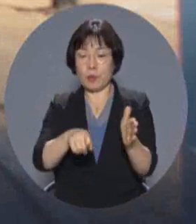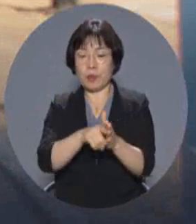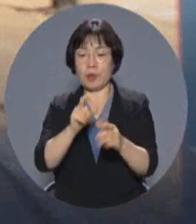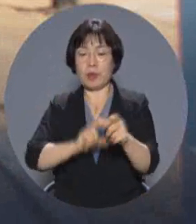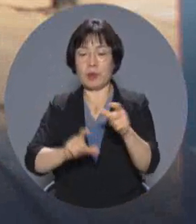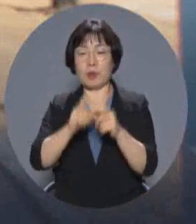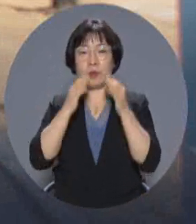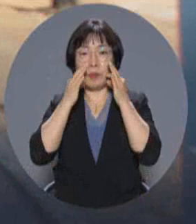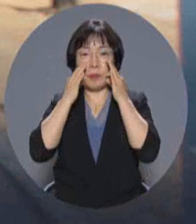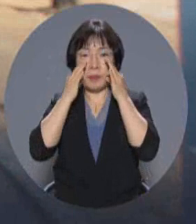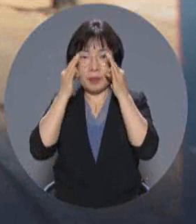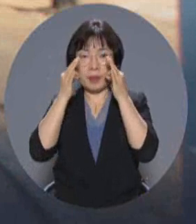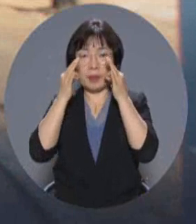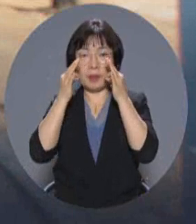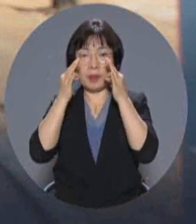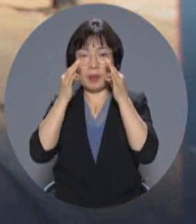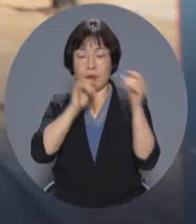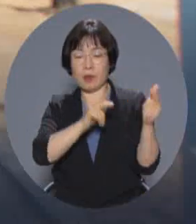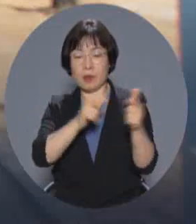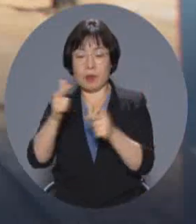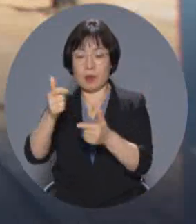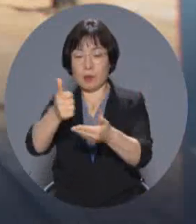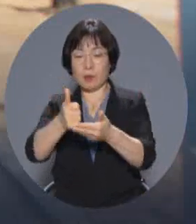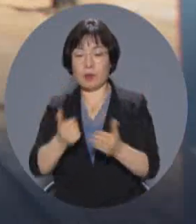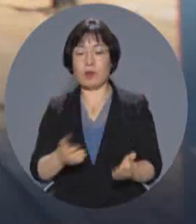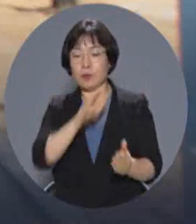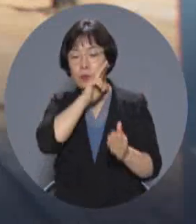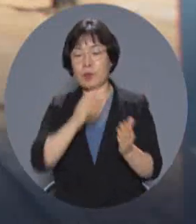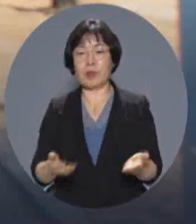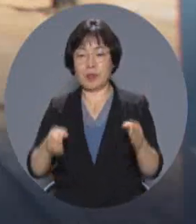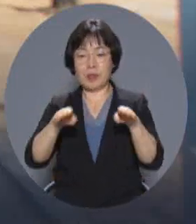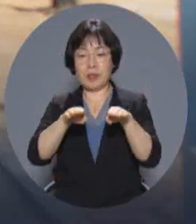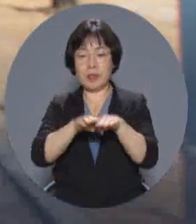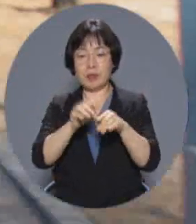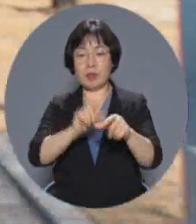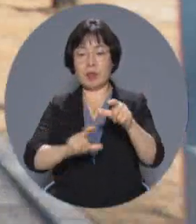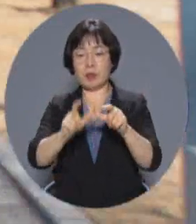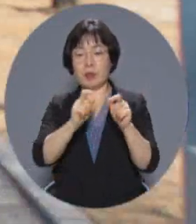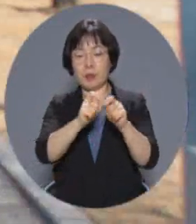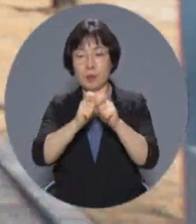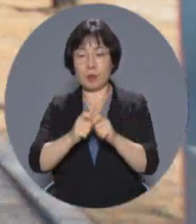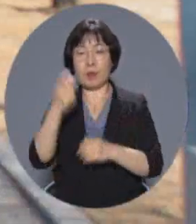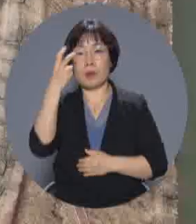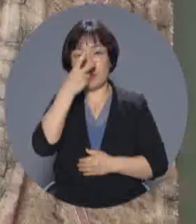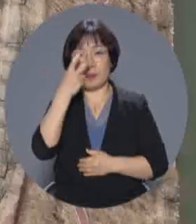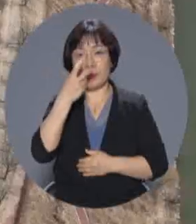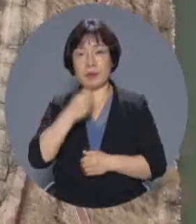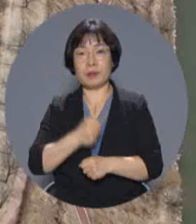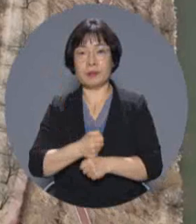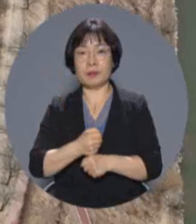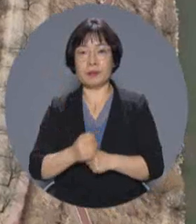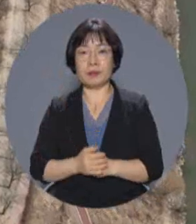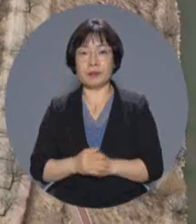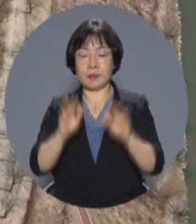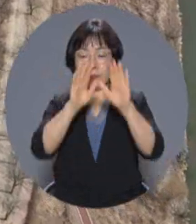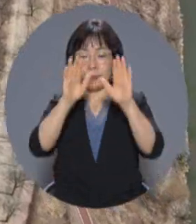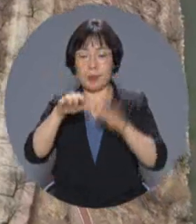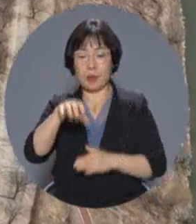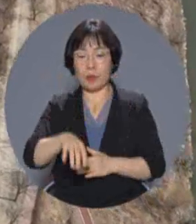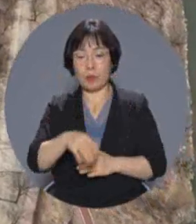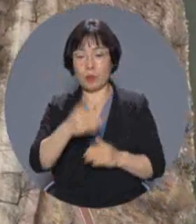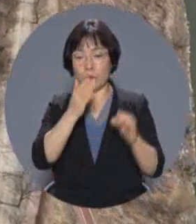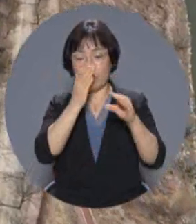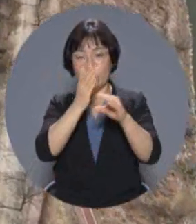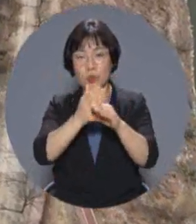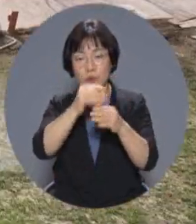높일 것이고요. 그리고 다양한 고객 편의시설 조안 꼼꼼하게 점검해서. 이번 박람회에서 주목해야